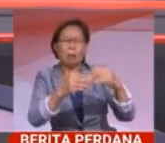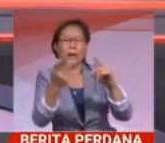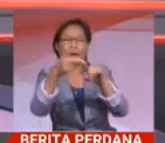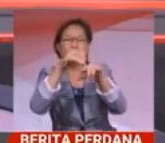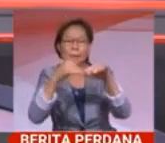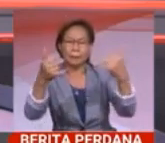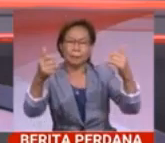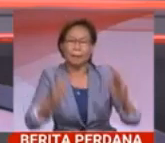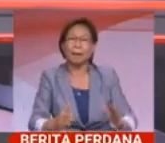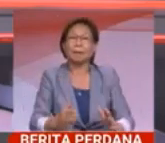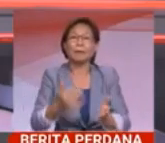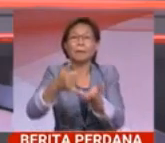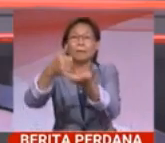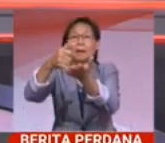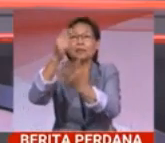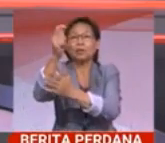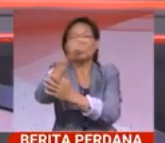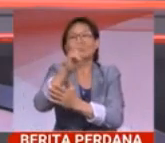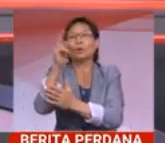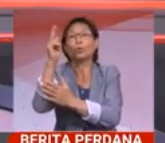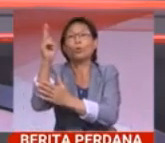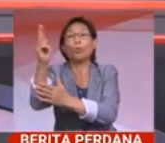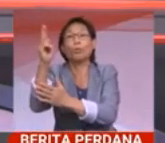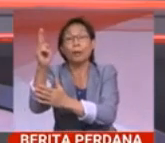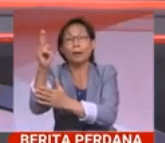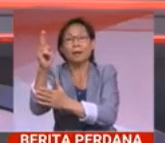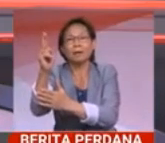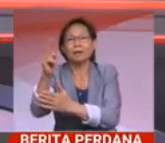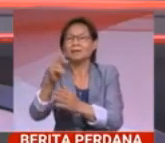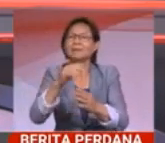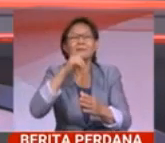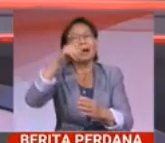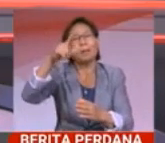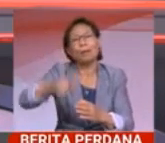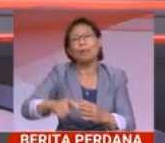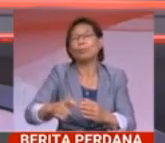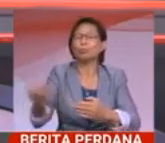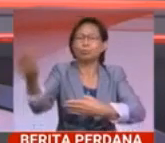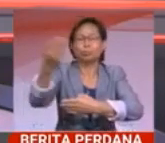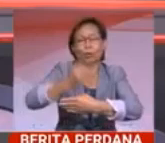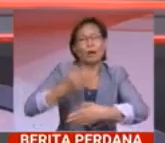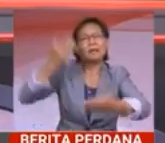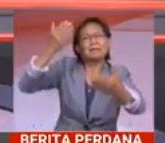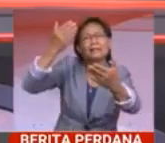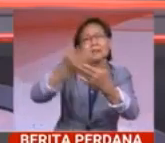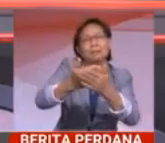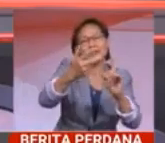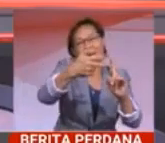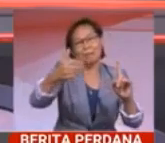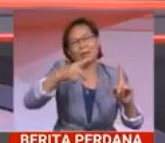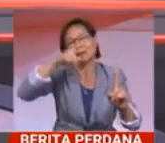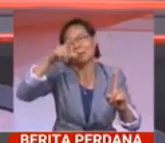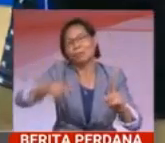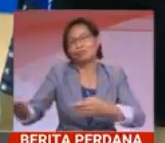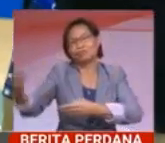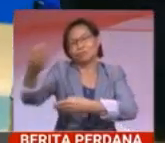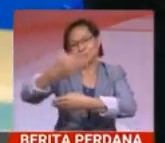pemain pele thomas dan uber agar dikecualikan daripada koridin setibanya di sana nanti